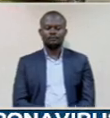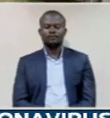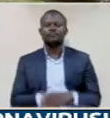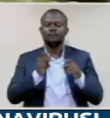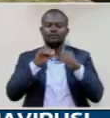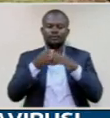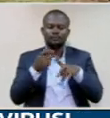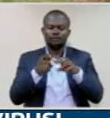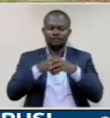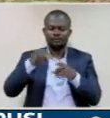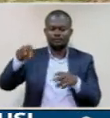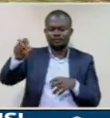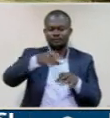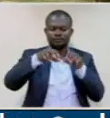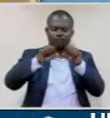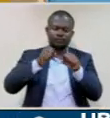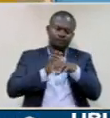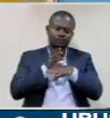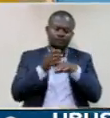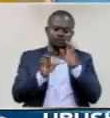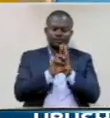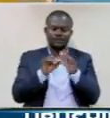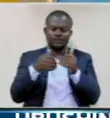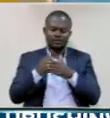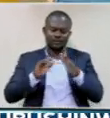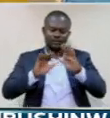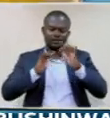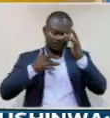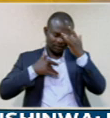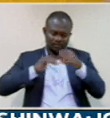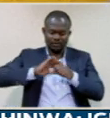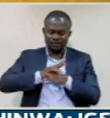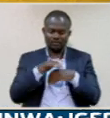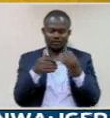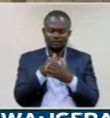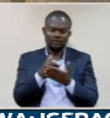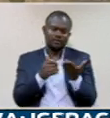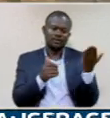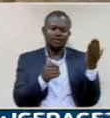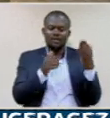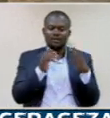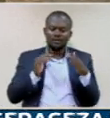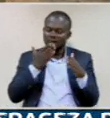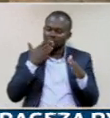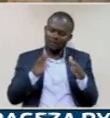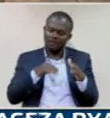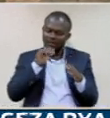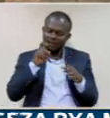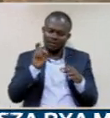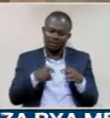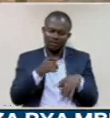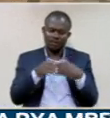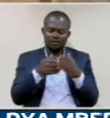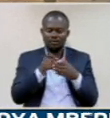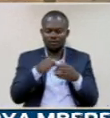Abaturage batuye mu duce twagiye dufatirwamo abarenze ku mabwiriza yo kwirinda icyorezo cya coronavirus bagaye iyo myitwarire bemeza kwidakwiye bakavuga yuko